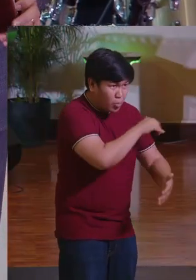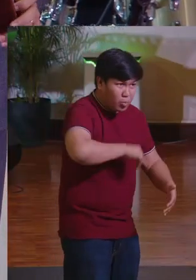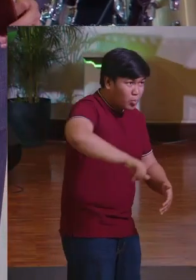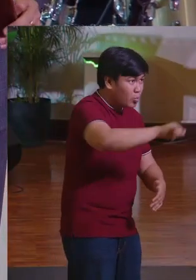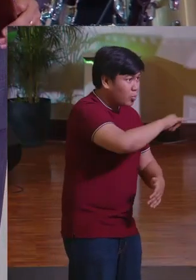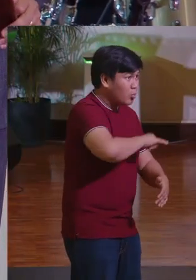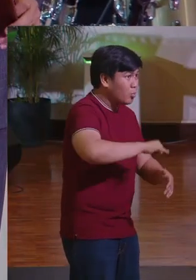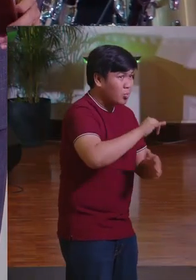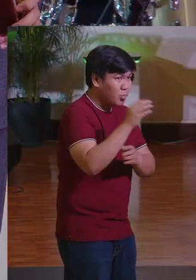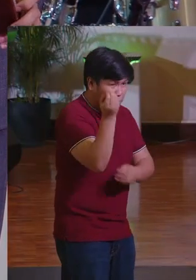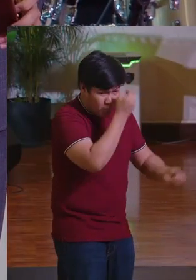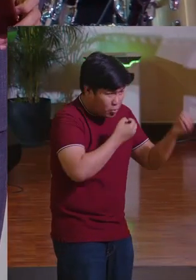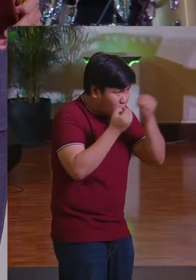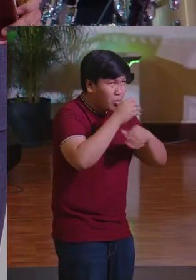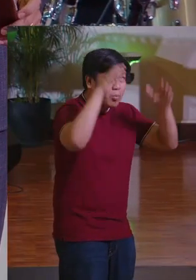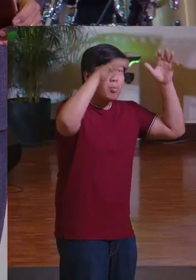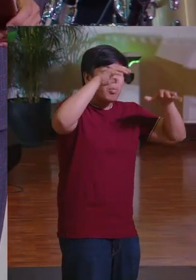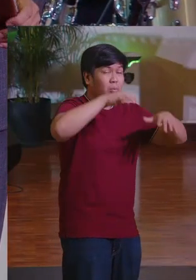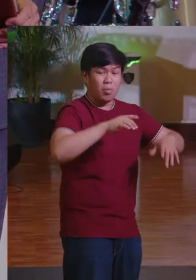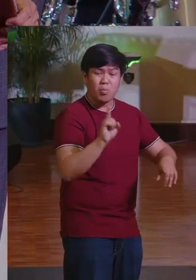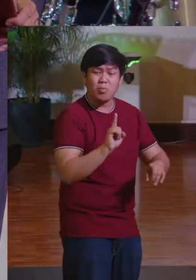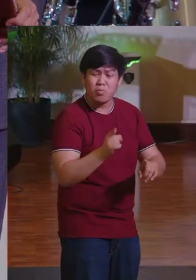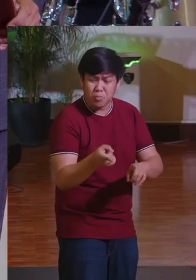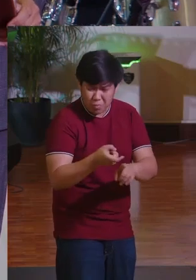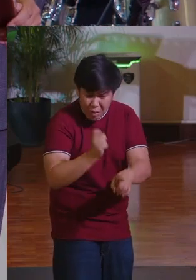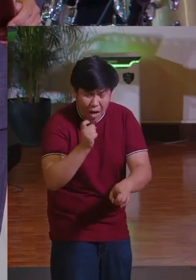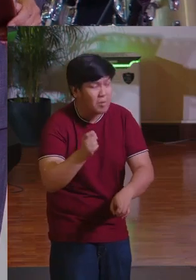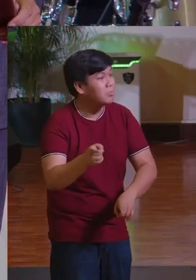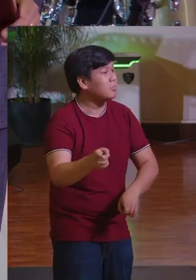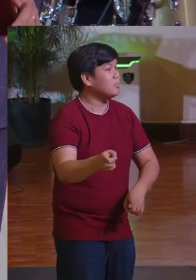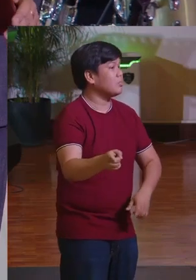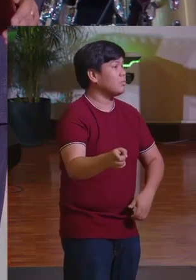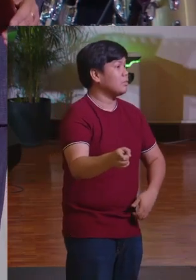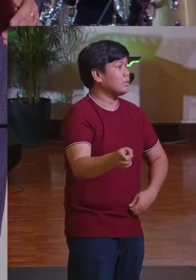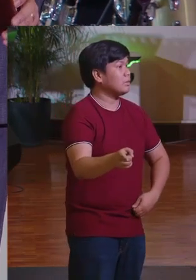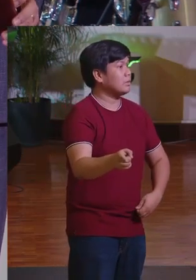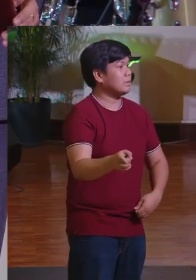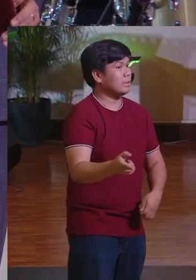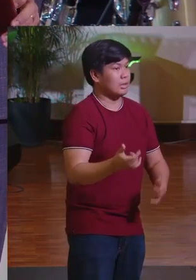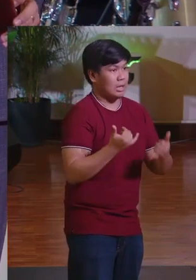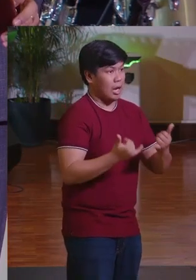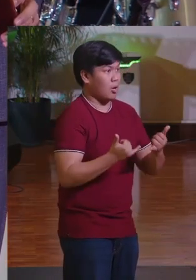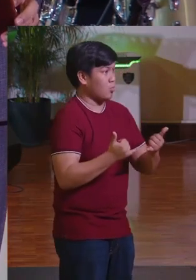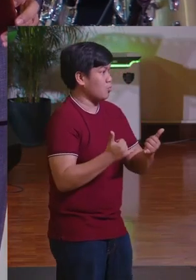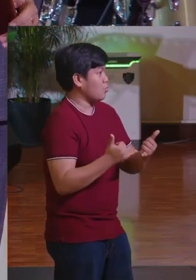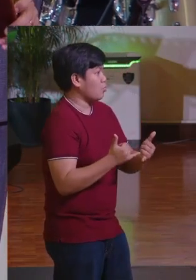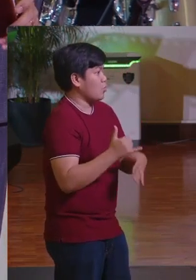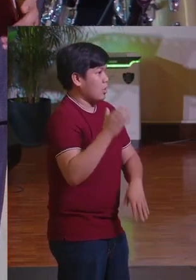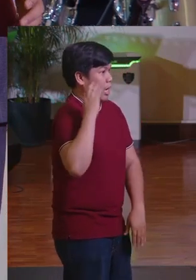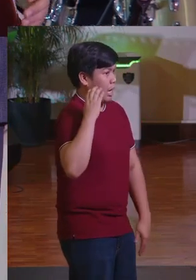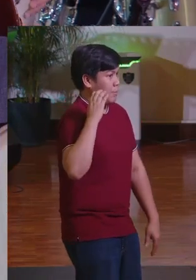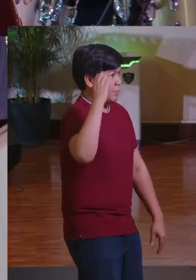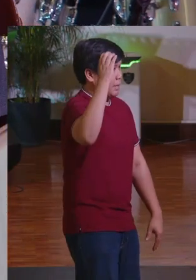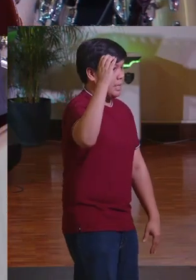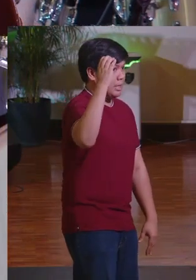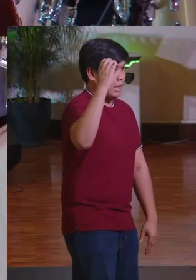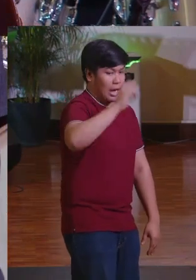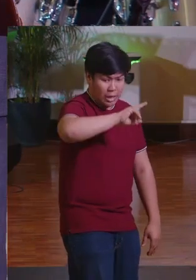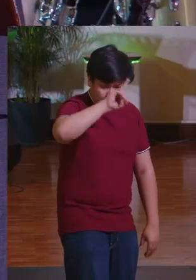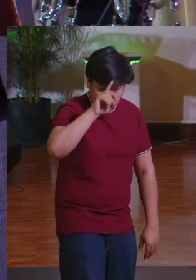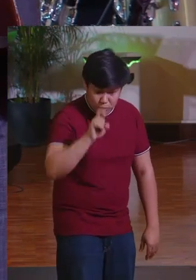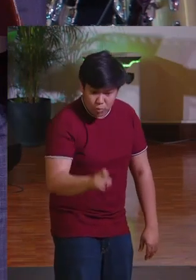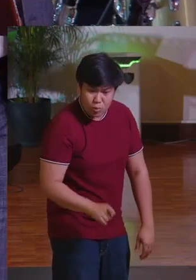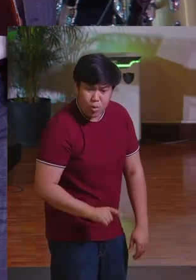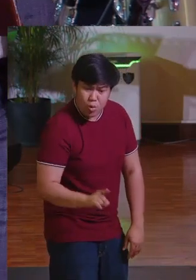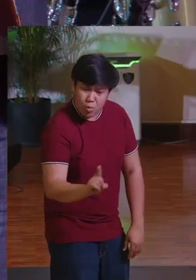bang trabaho mo? Saan ka nang galing? In other words, they were asking questions that relate to